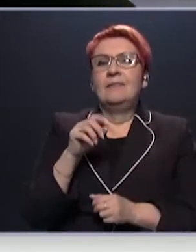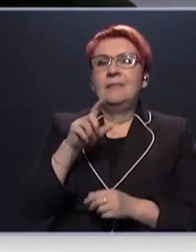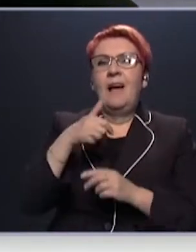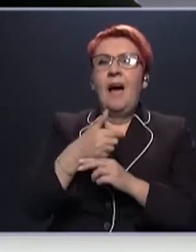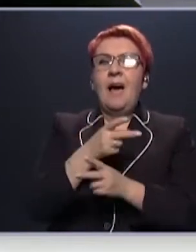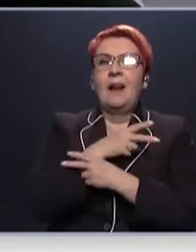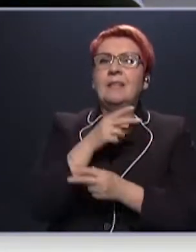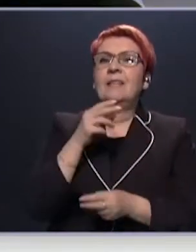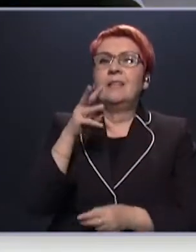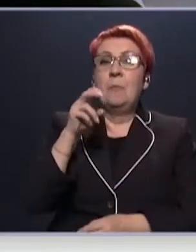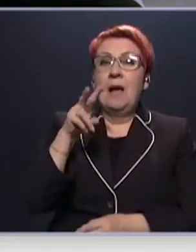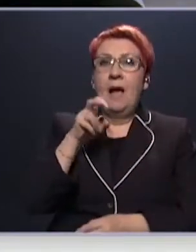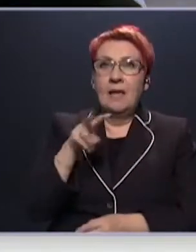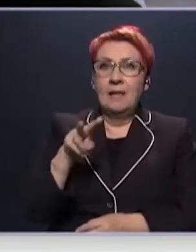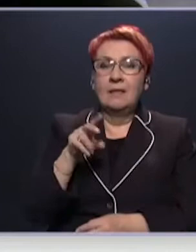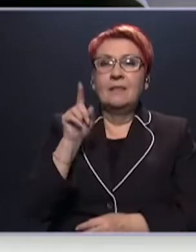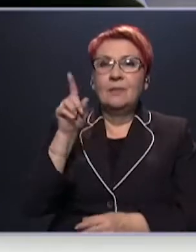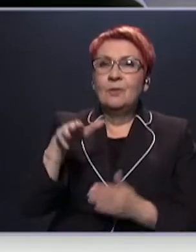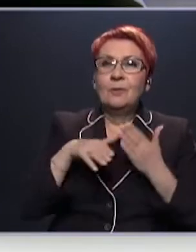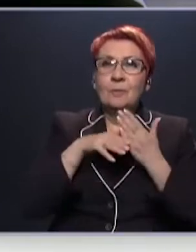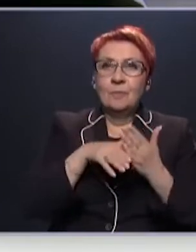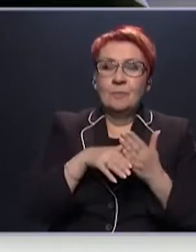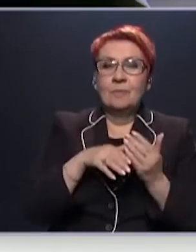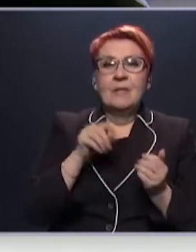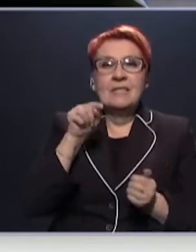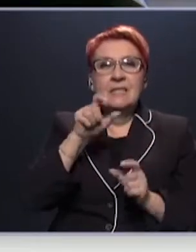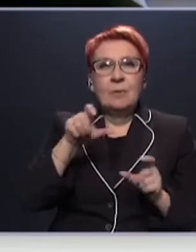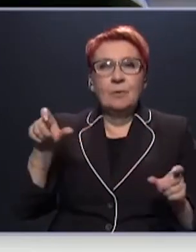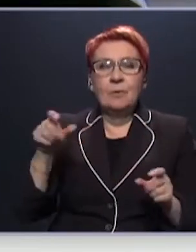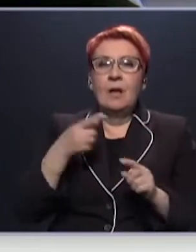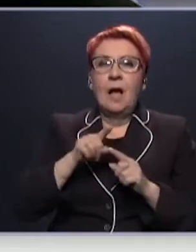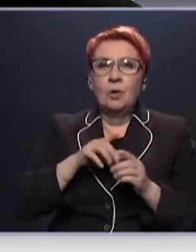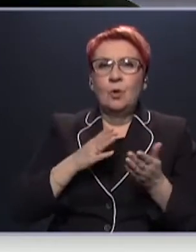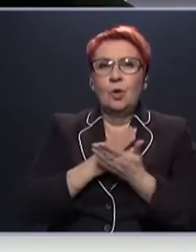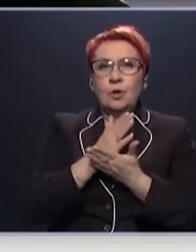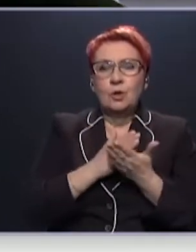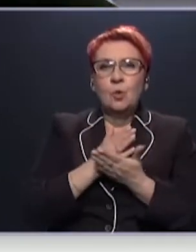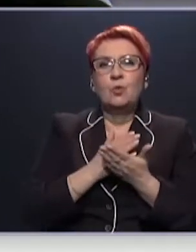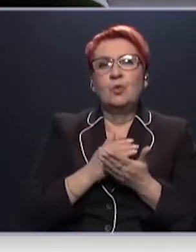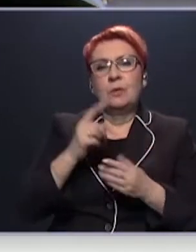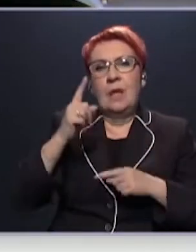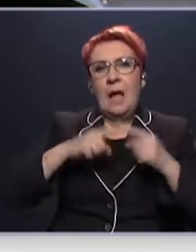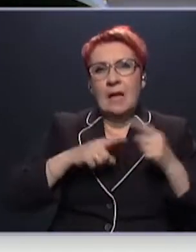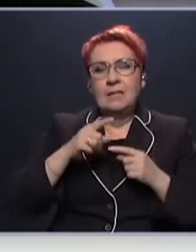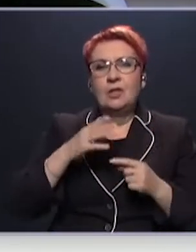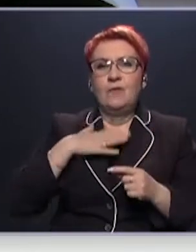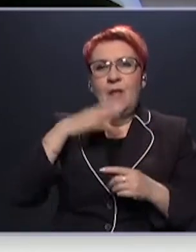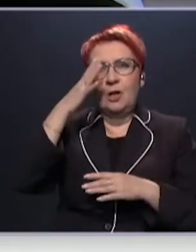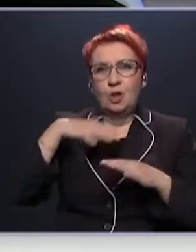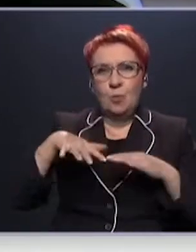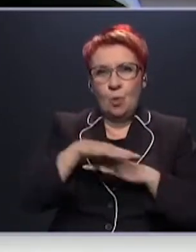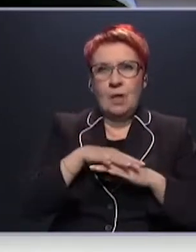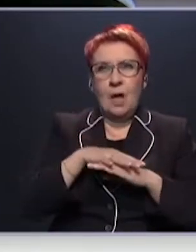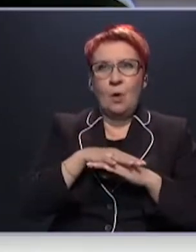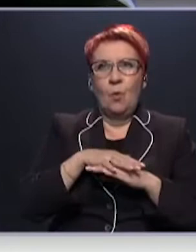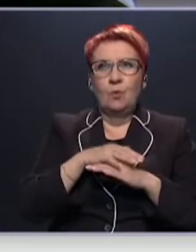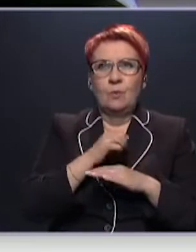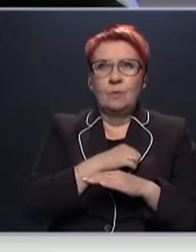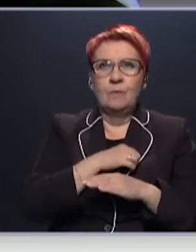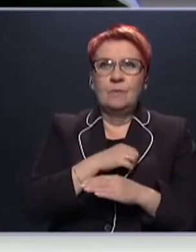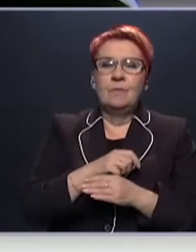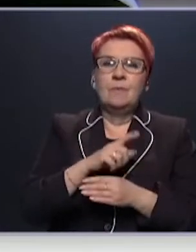в том числе тех людей, которые служат Родине, служат Отечеству, служат нашему народу.